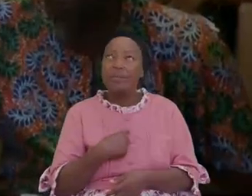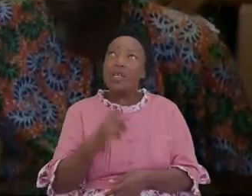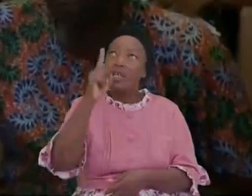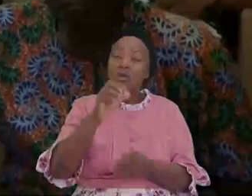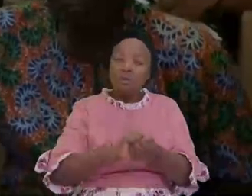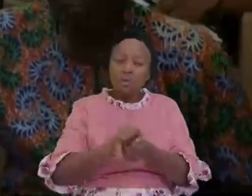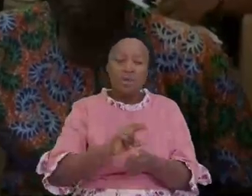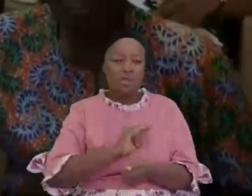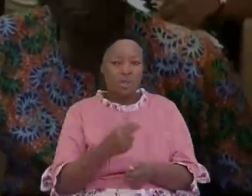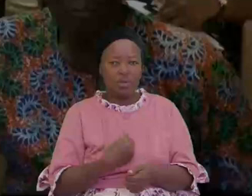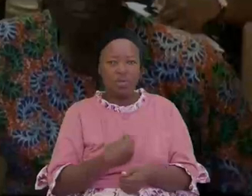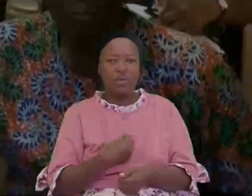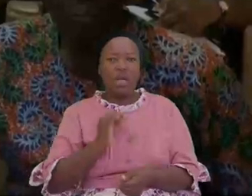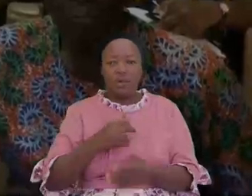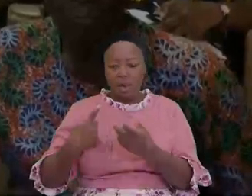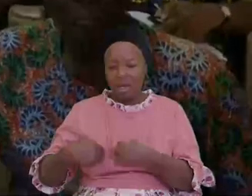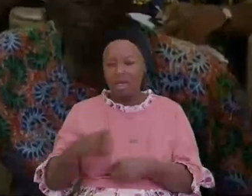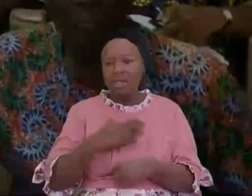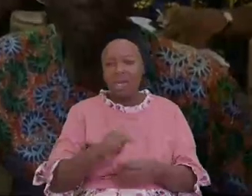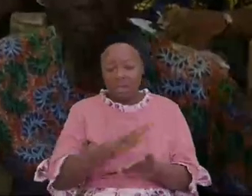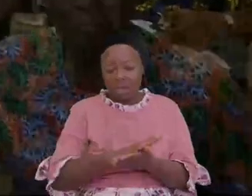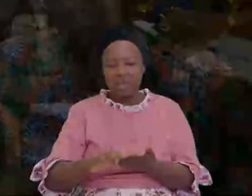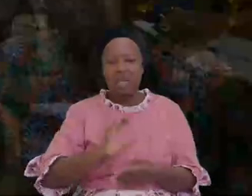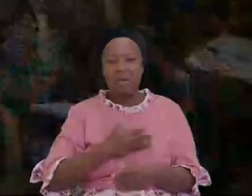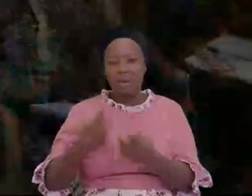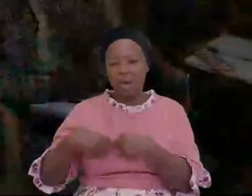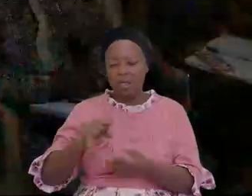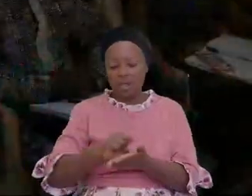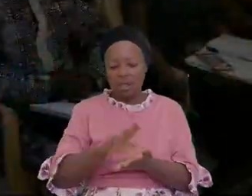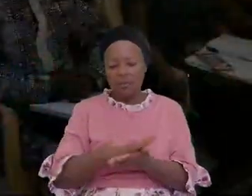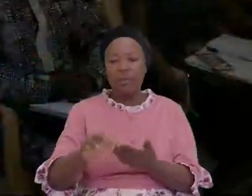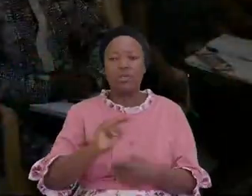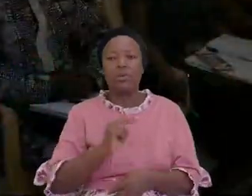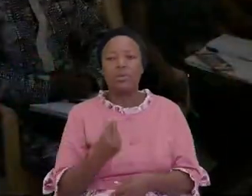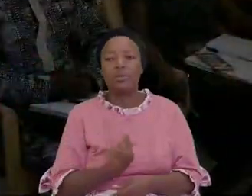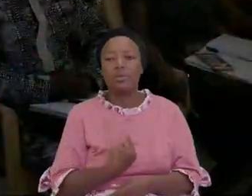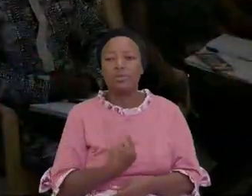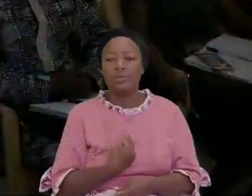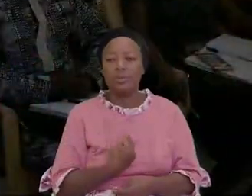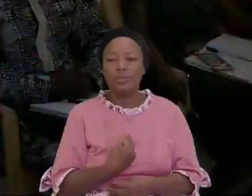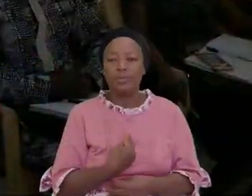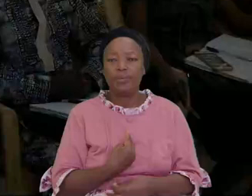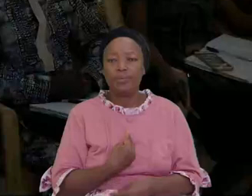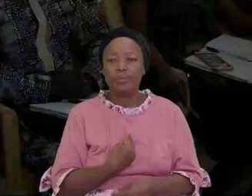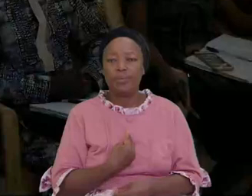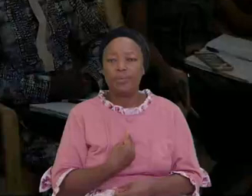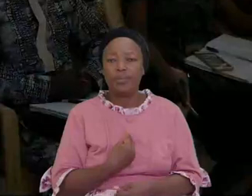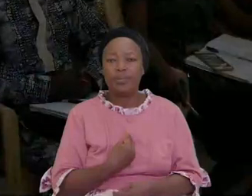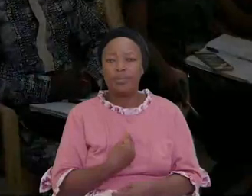Il nous lave. et il purifie nos cœurs et il nous